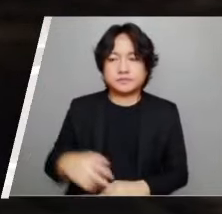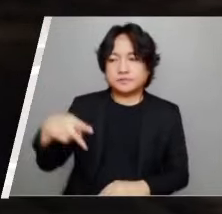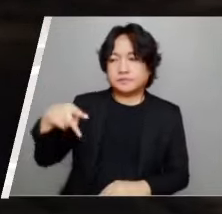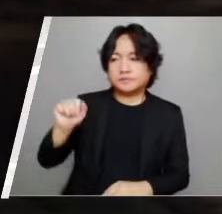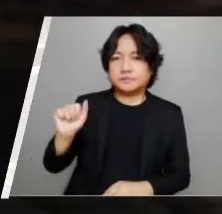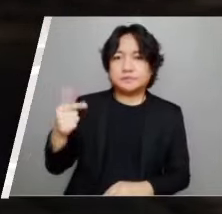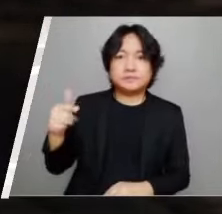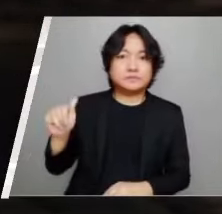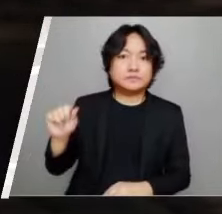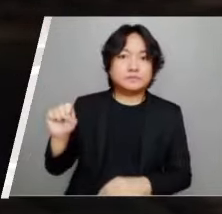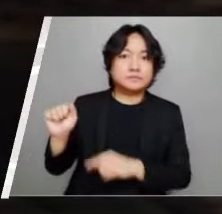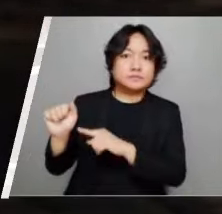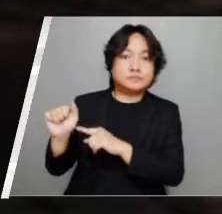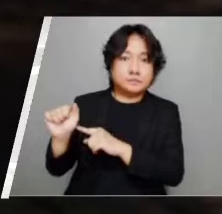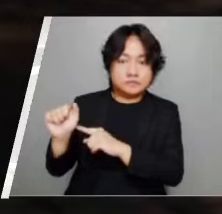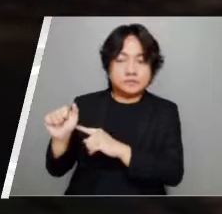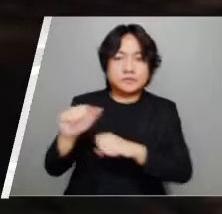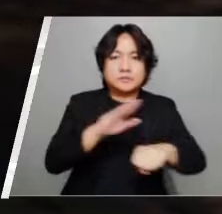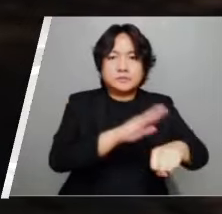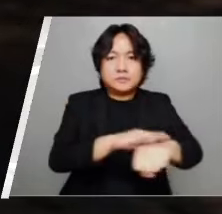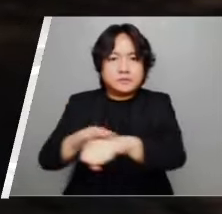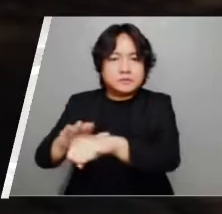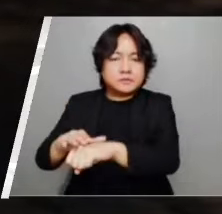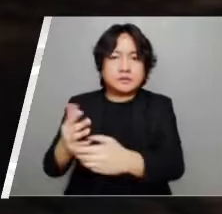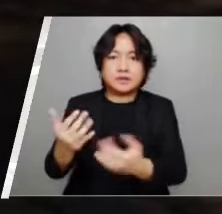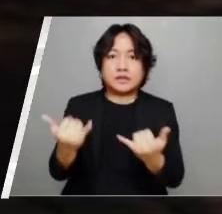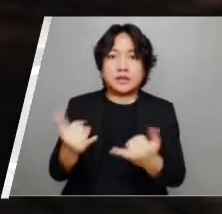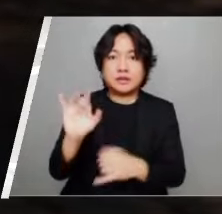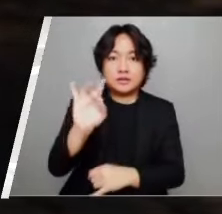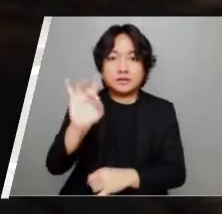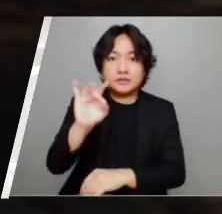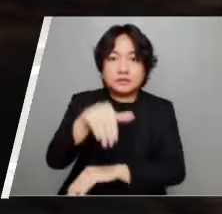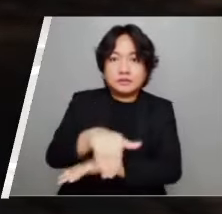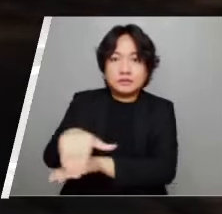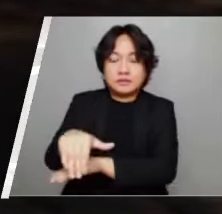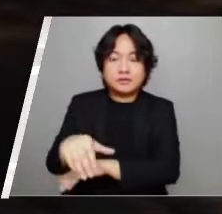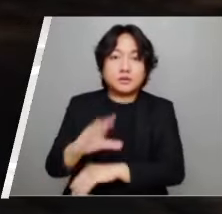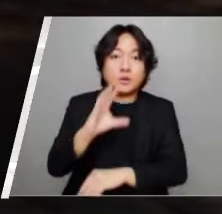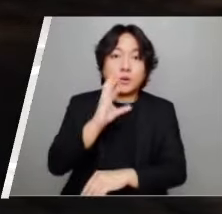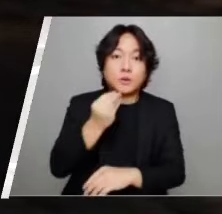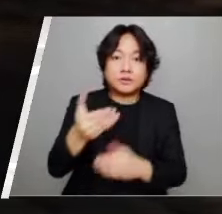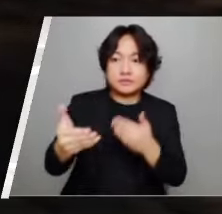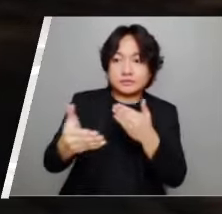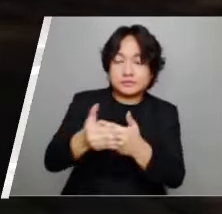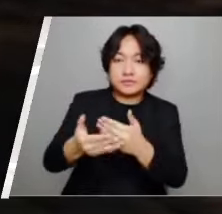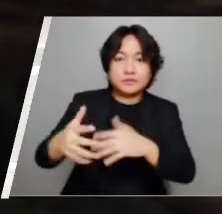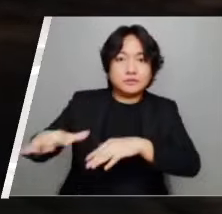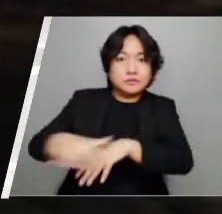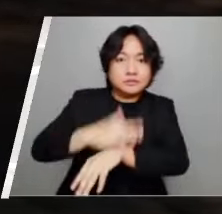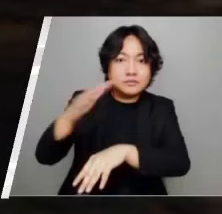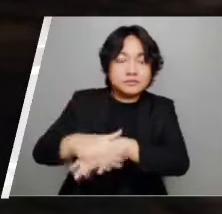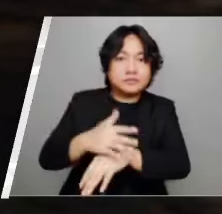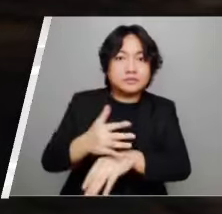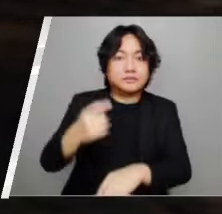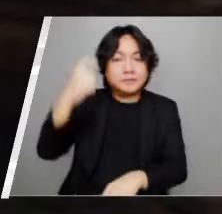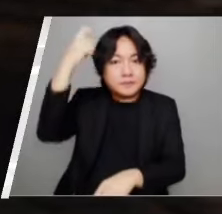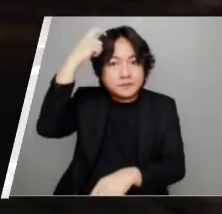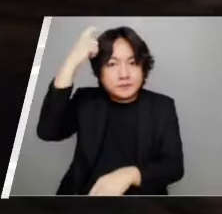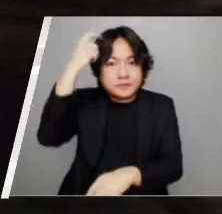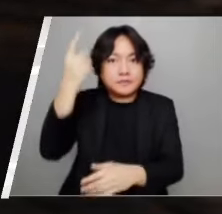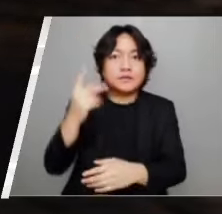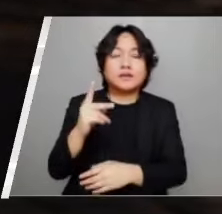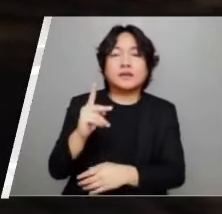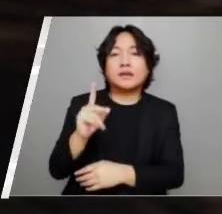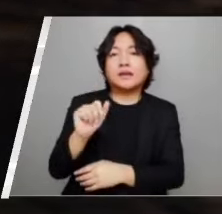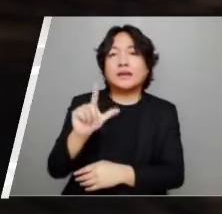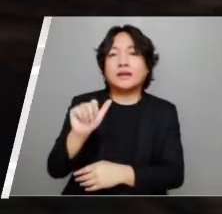ngayong alas 8 ng gabi para sa mga nasa tabing dagat na mabababa ang lugar sa Batanes at sa Calayan, Cagayan. Posible raw